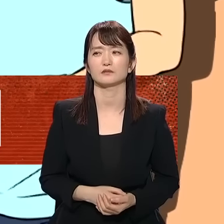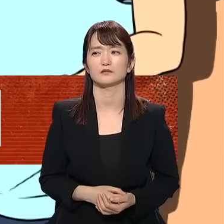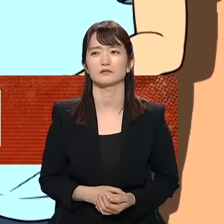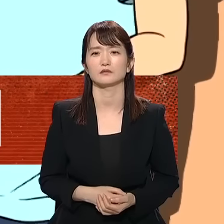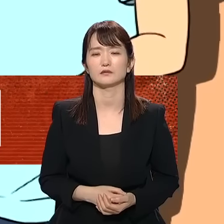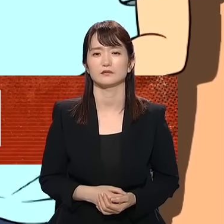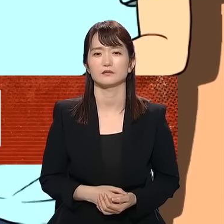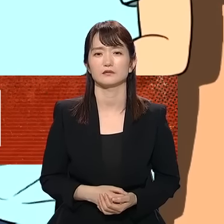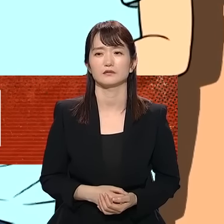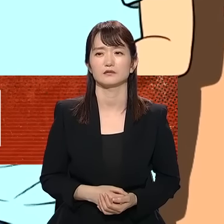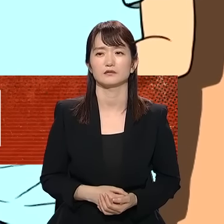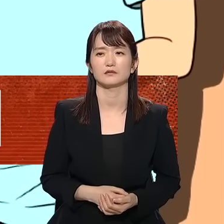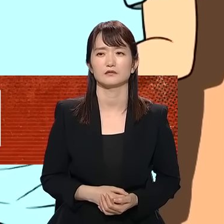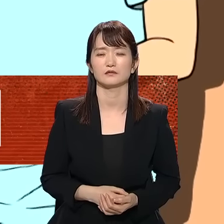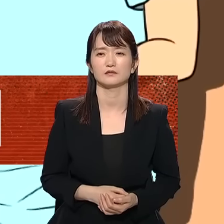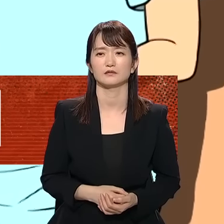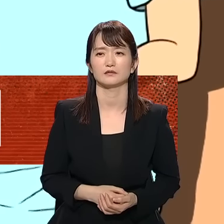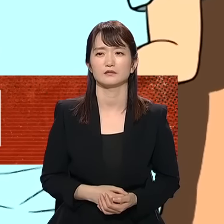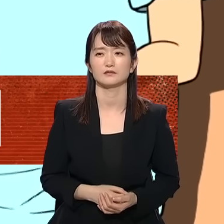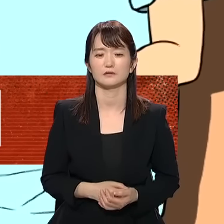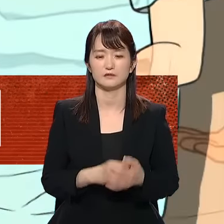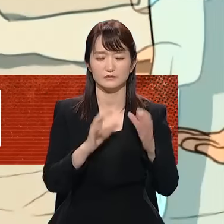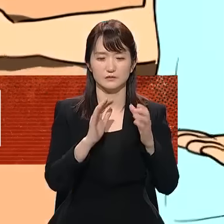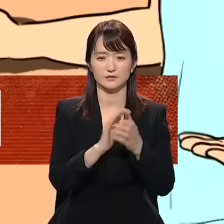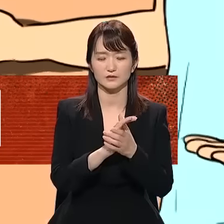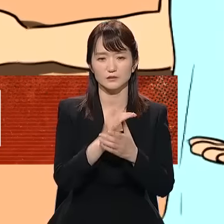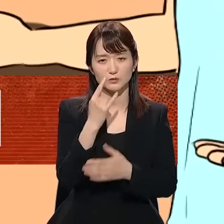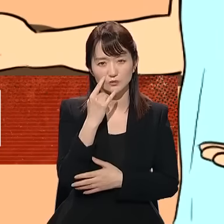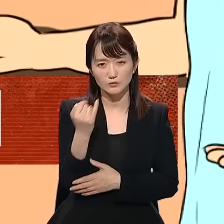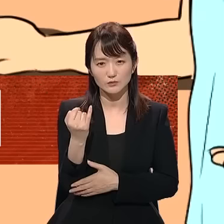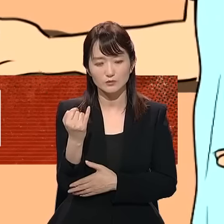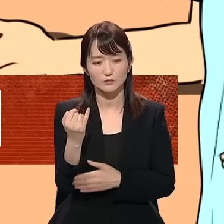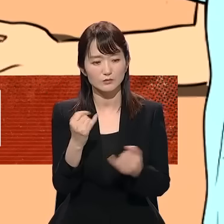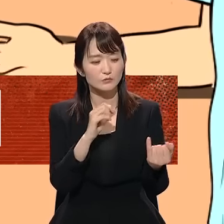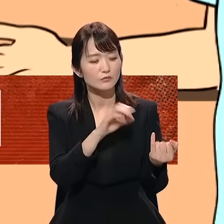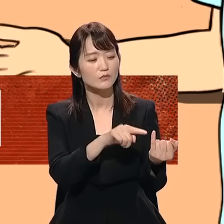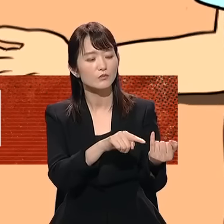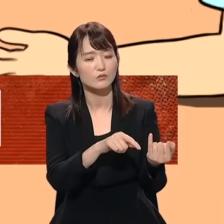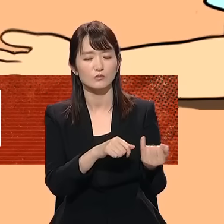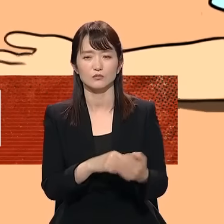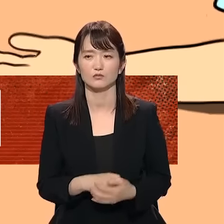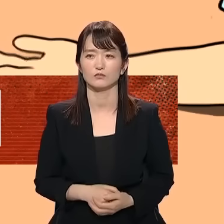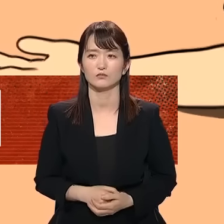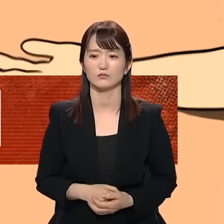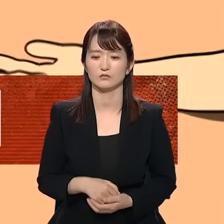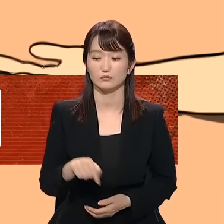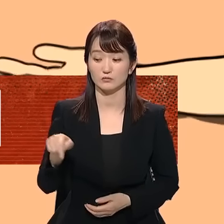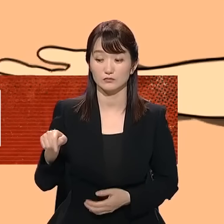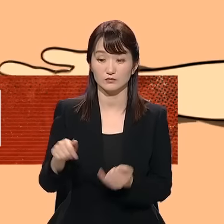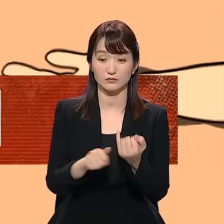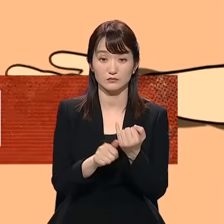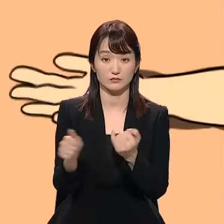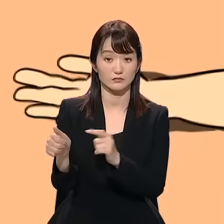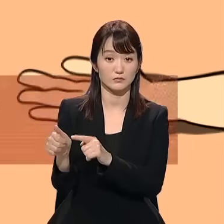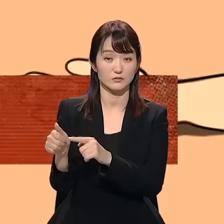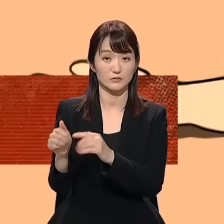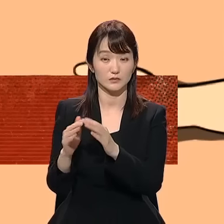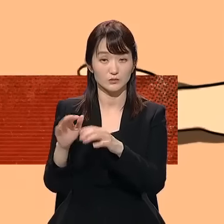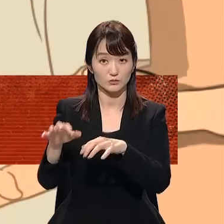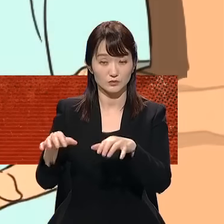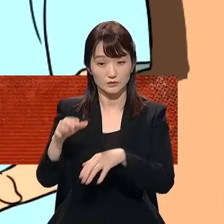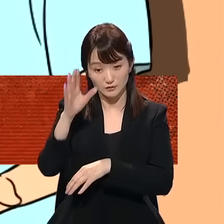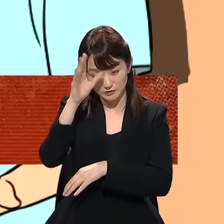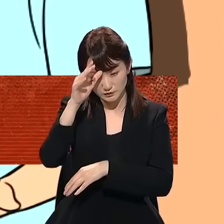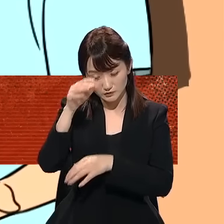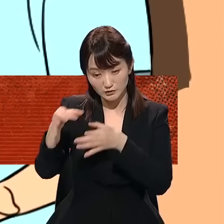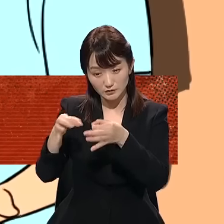그 아이 아이 친의 마가 하는 어 있잖아 어 이즘 남편 동네 그 치킨집에서